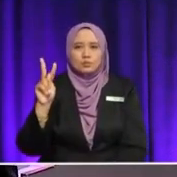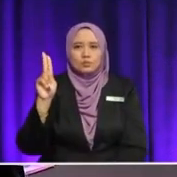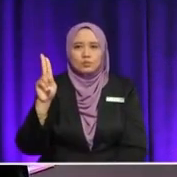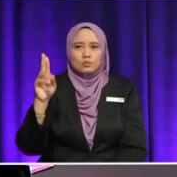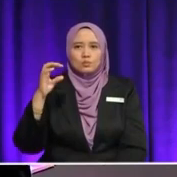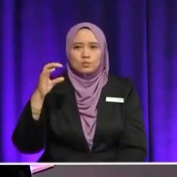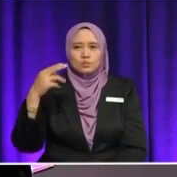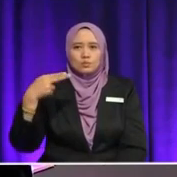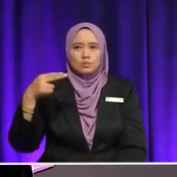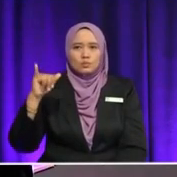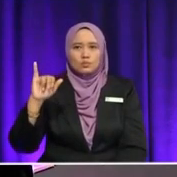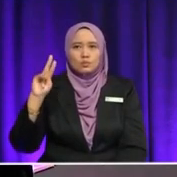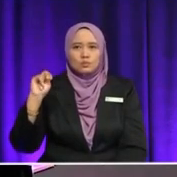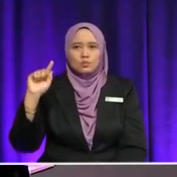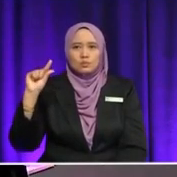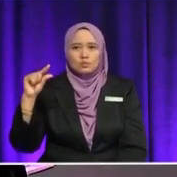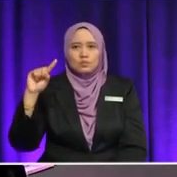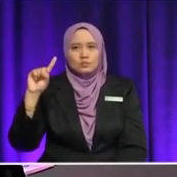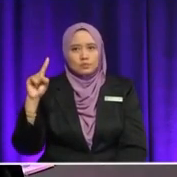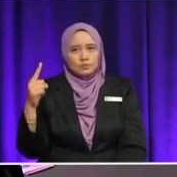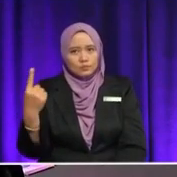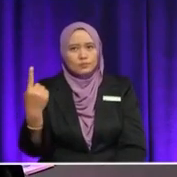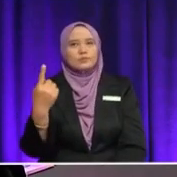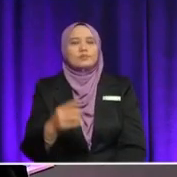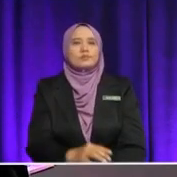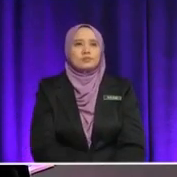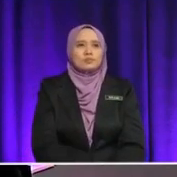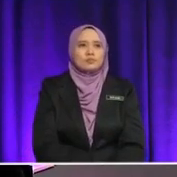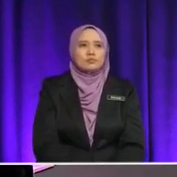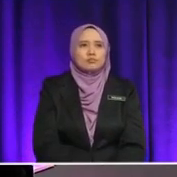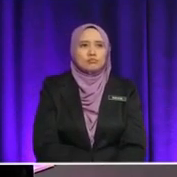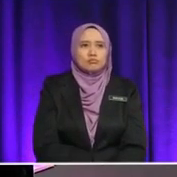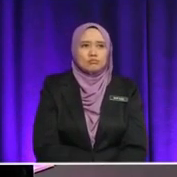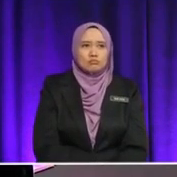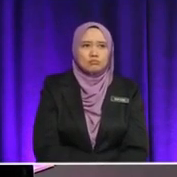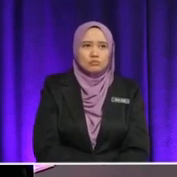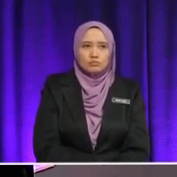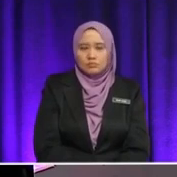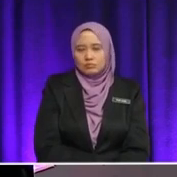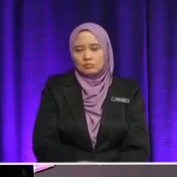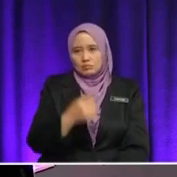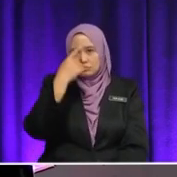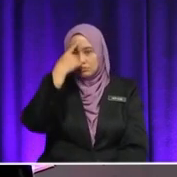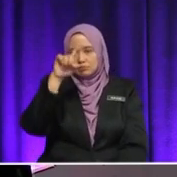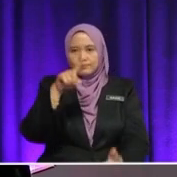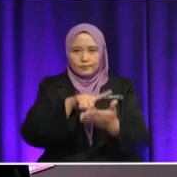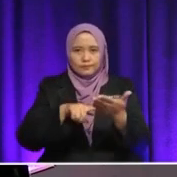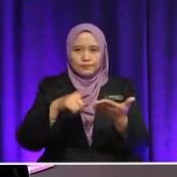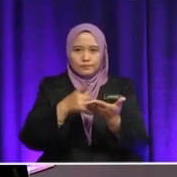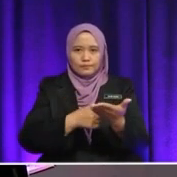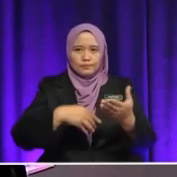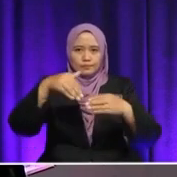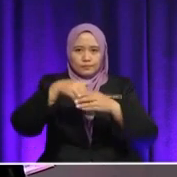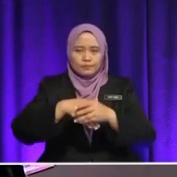tahun 1956 dan kita lihat bagi pilih rajut knit kucing manis tipe